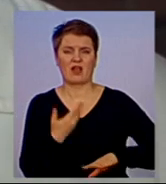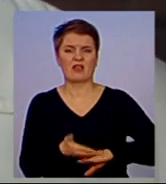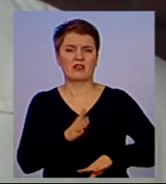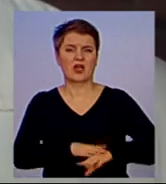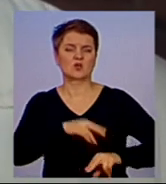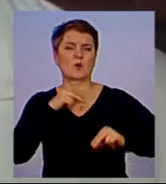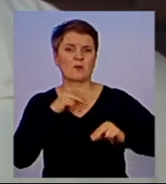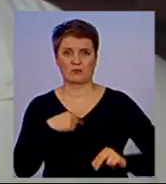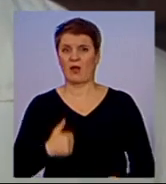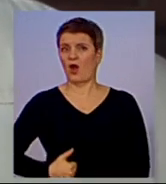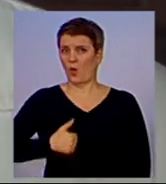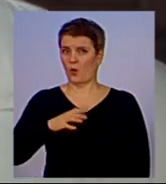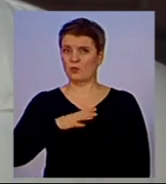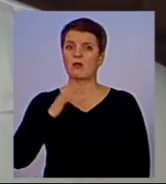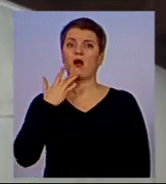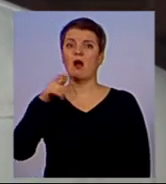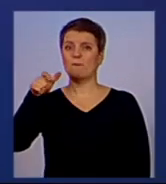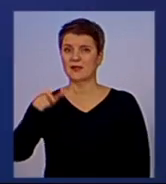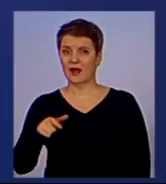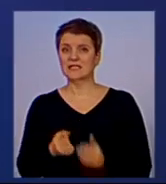бути американцем, родом з Гаїті.